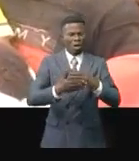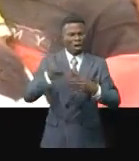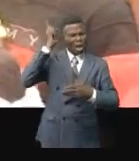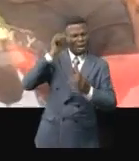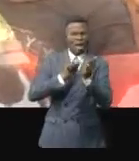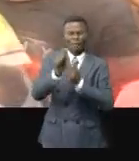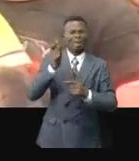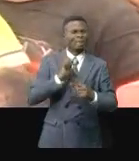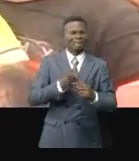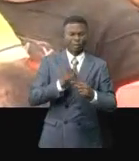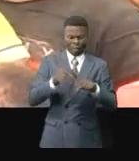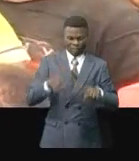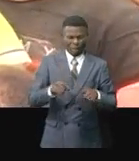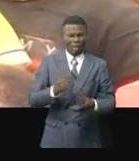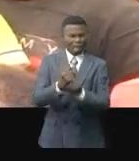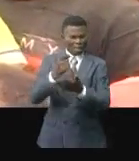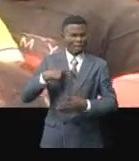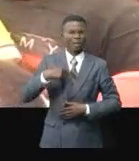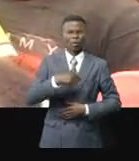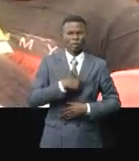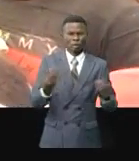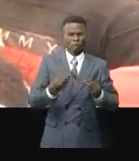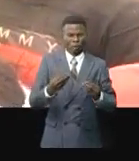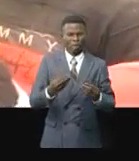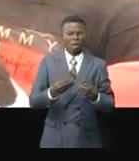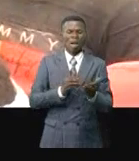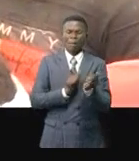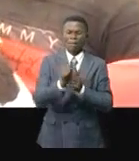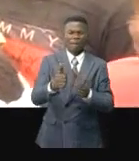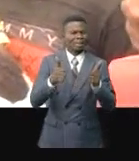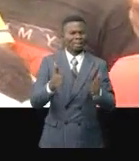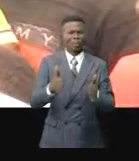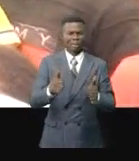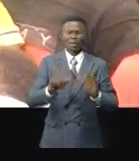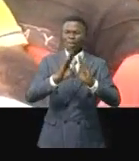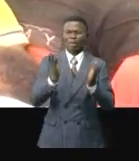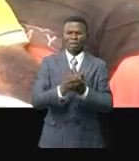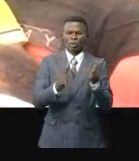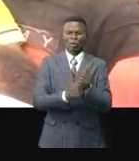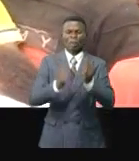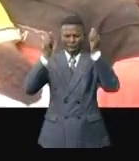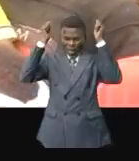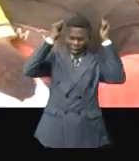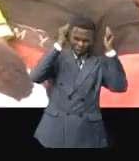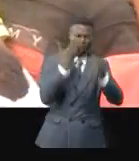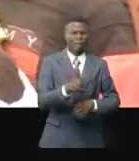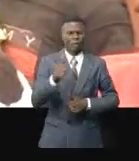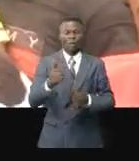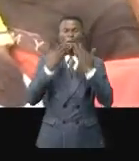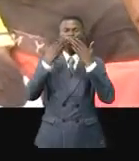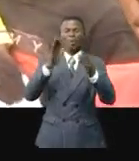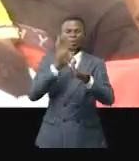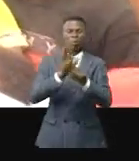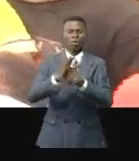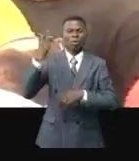pendant plusieurs années. Il nous a aidés pour la bonne circulation des personnes et leurs biens. Merci infiniment à